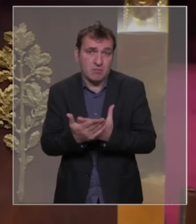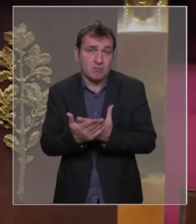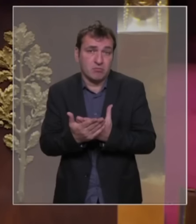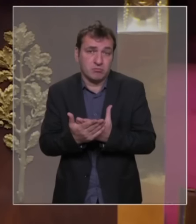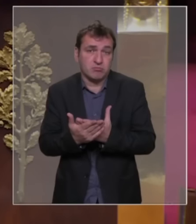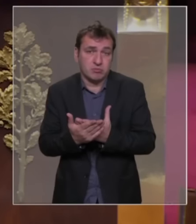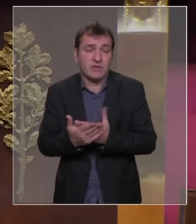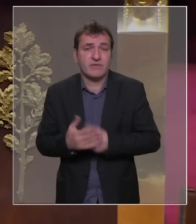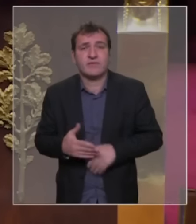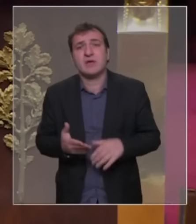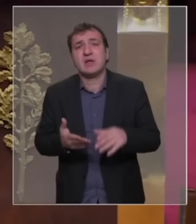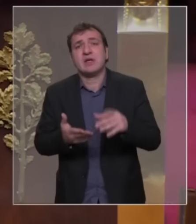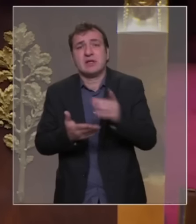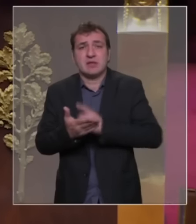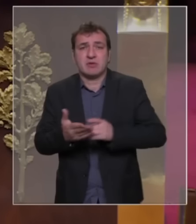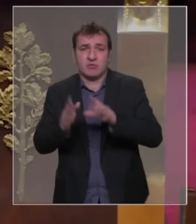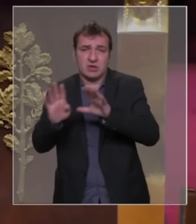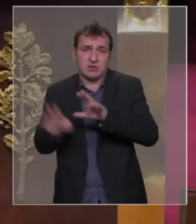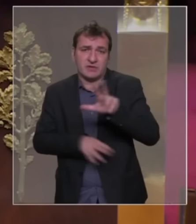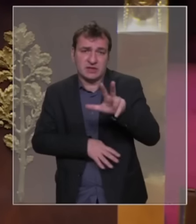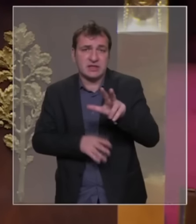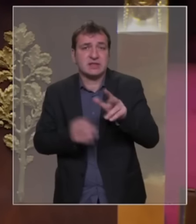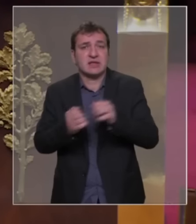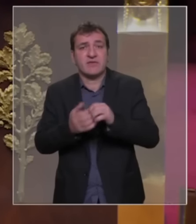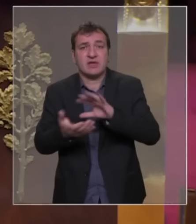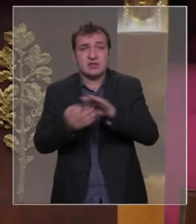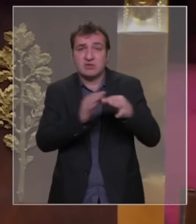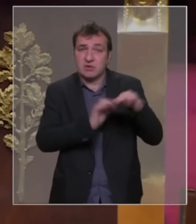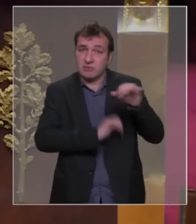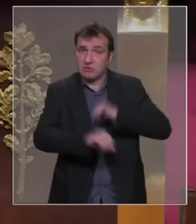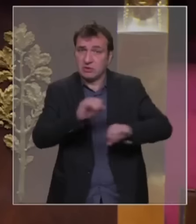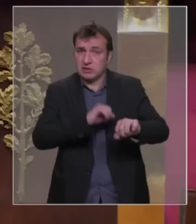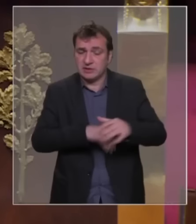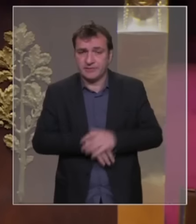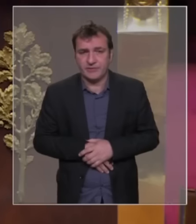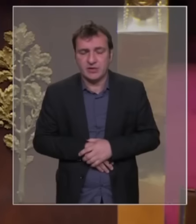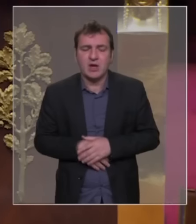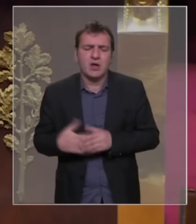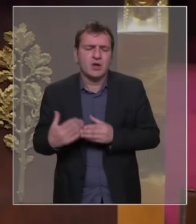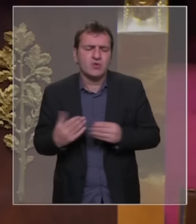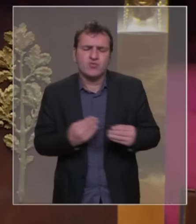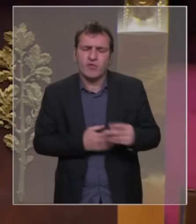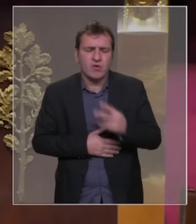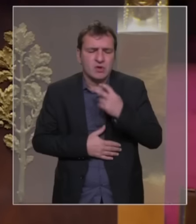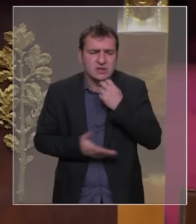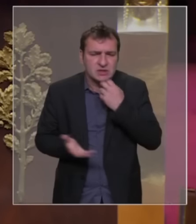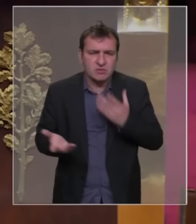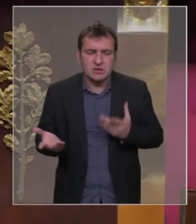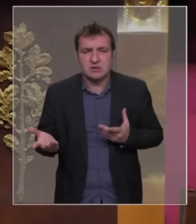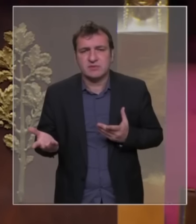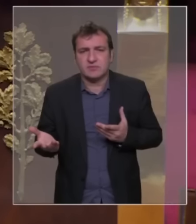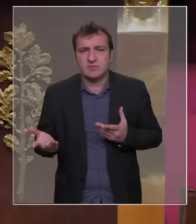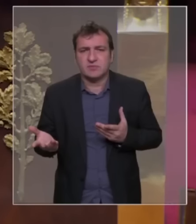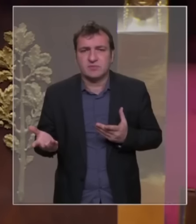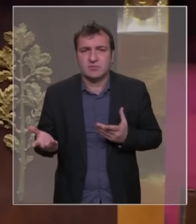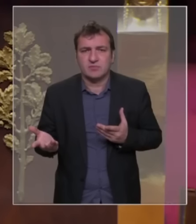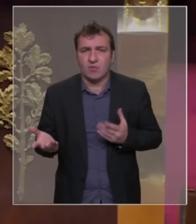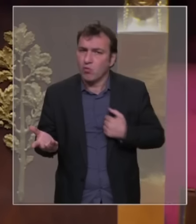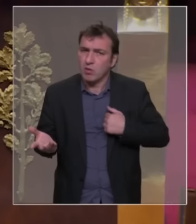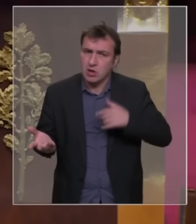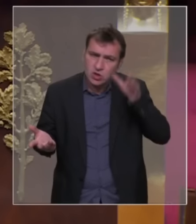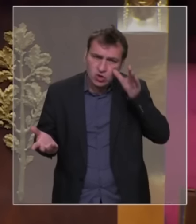Olympiques. Trop souvent, nos concitoyens ont l'impression, mesdames et messieurs les députés, et vous les entendez, de ne